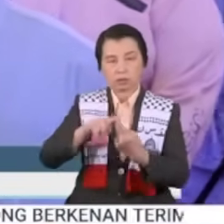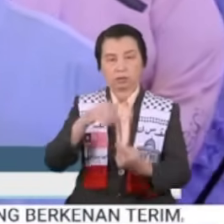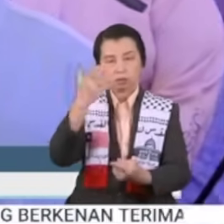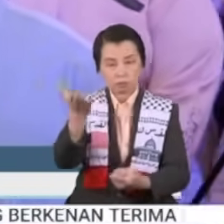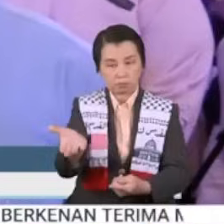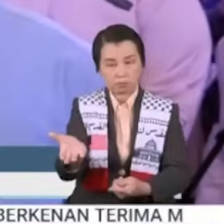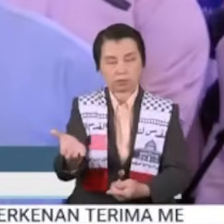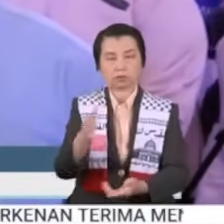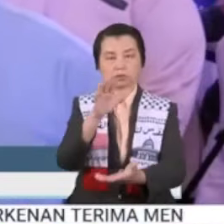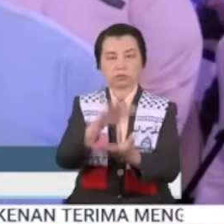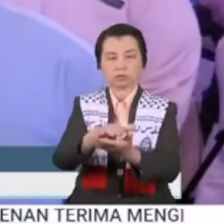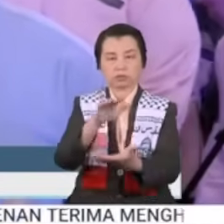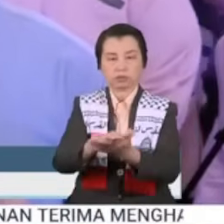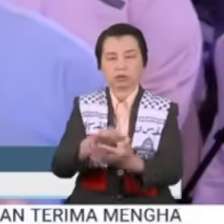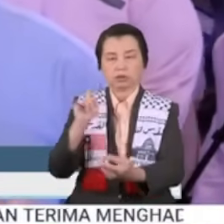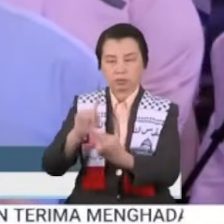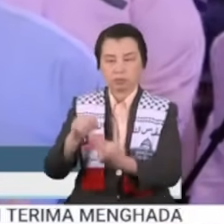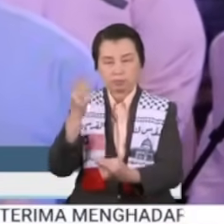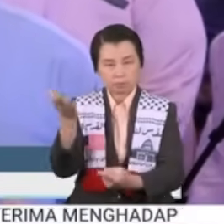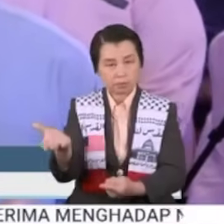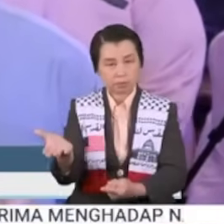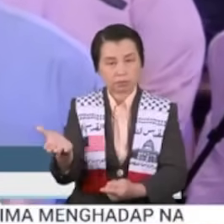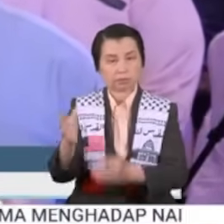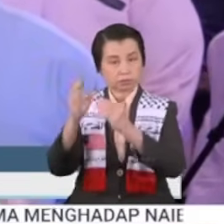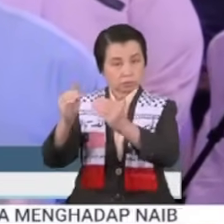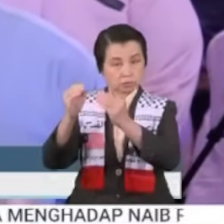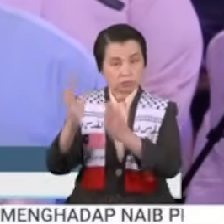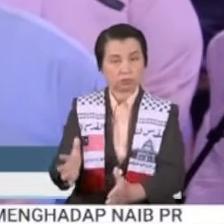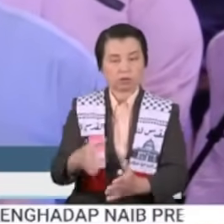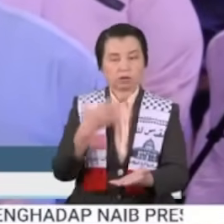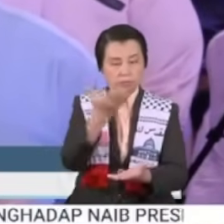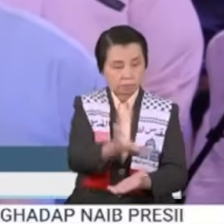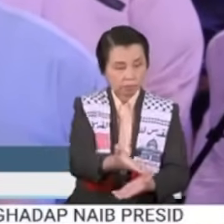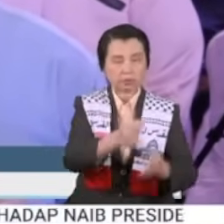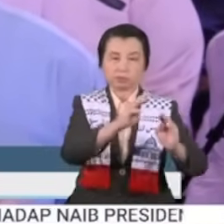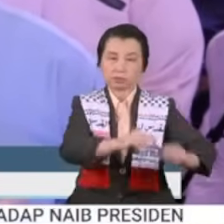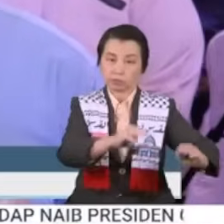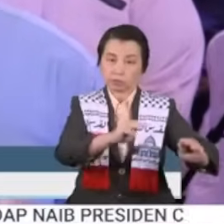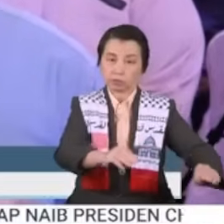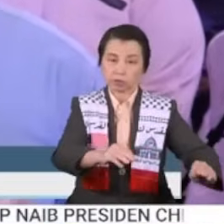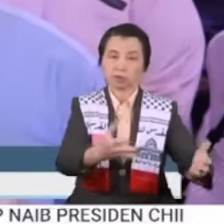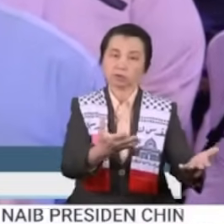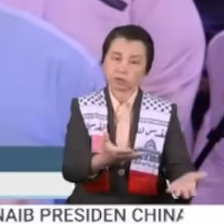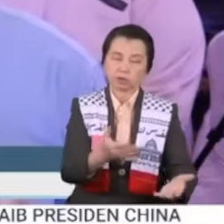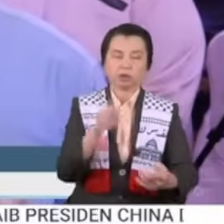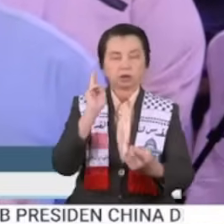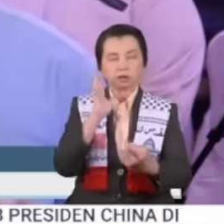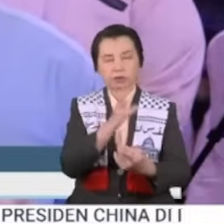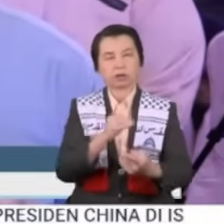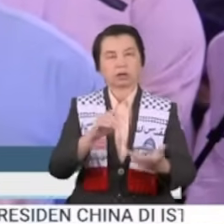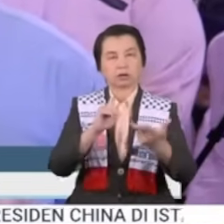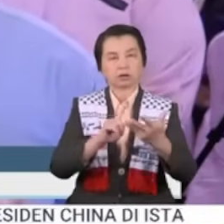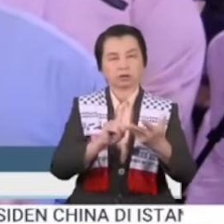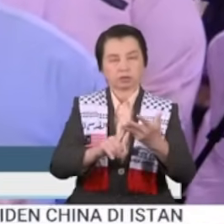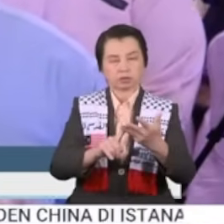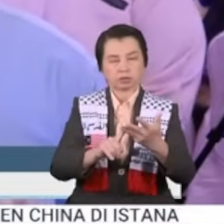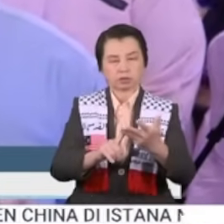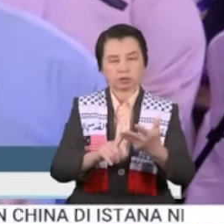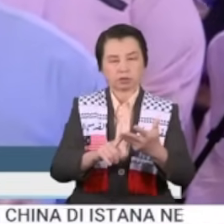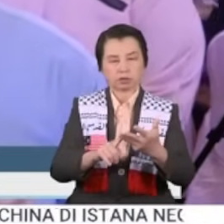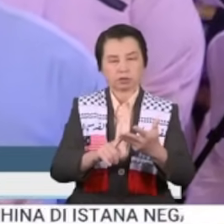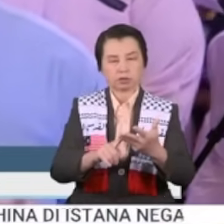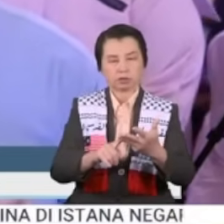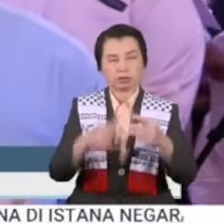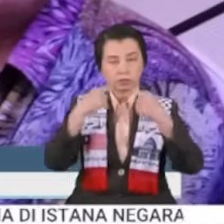ee sekolah kepada guru kepada murid dan kepada pencapaian